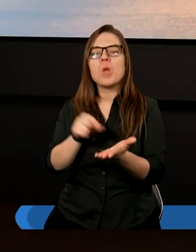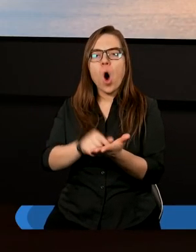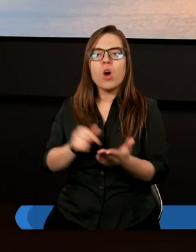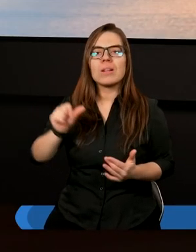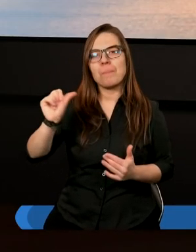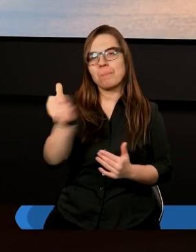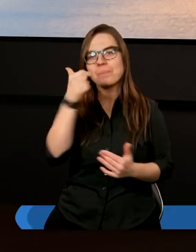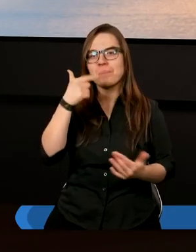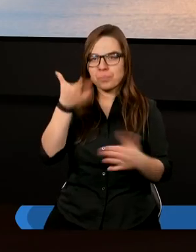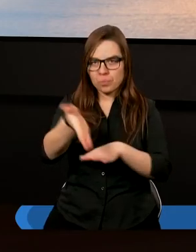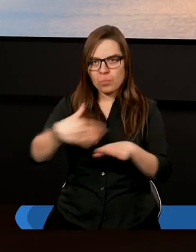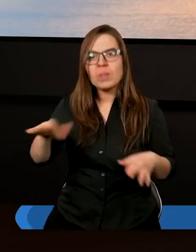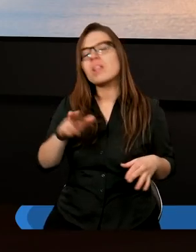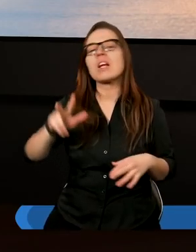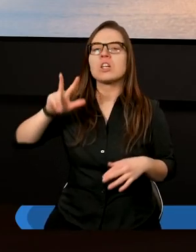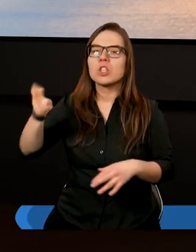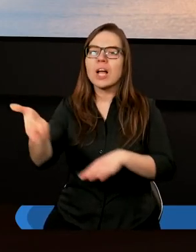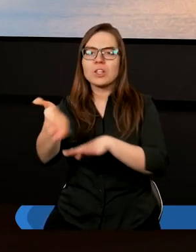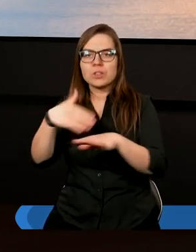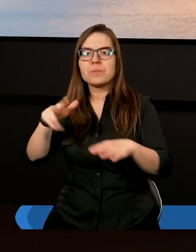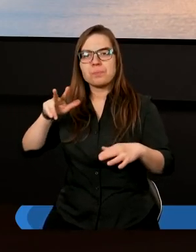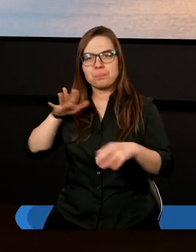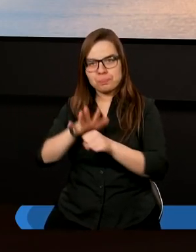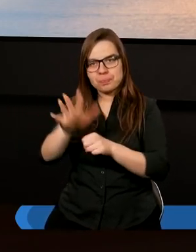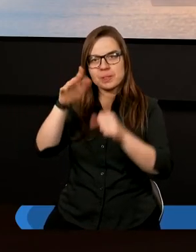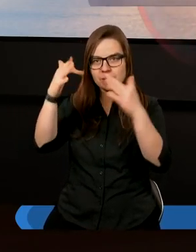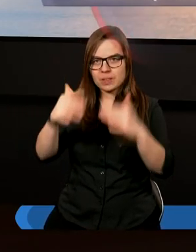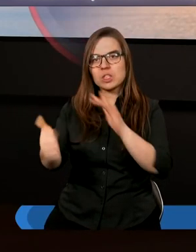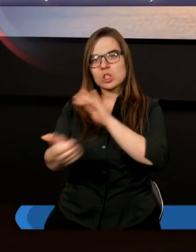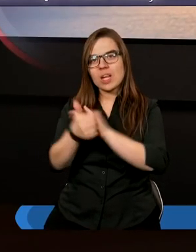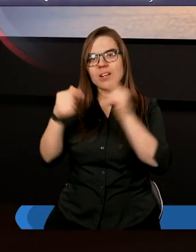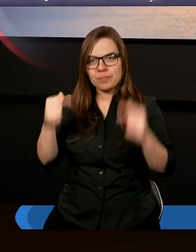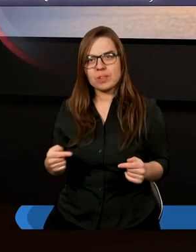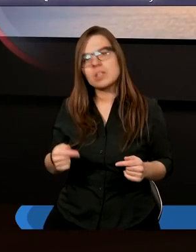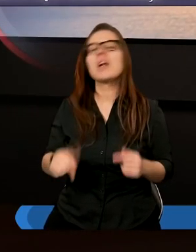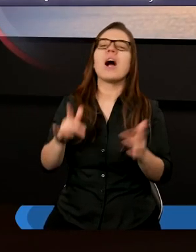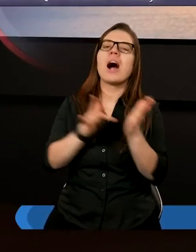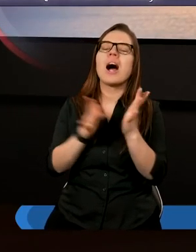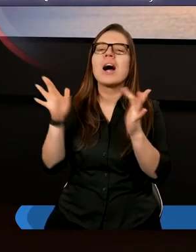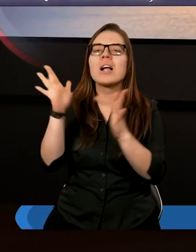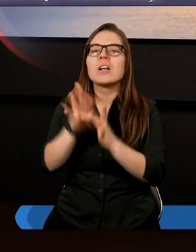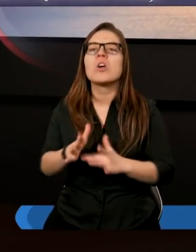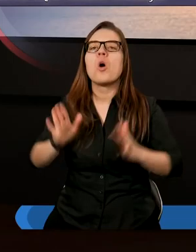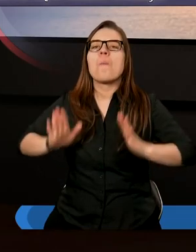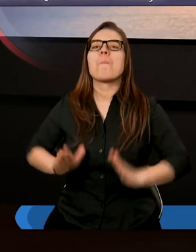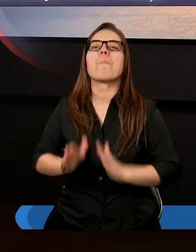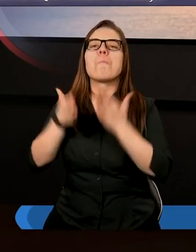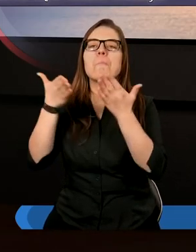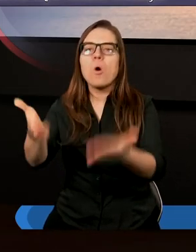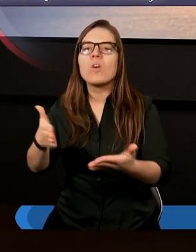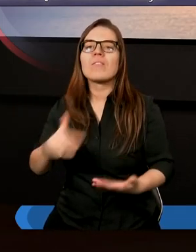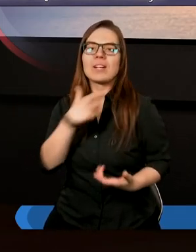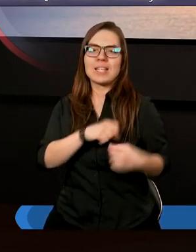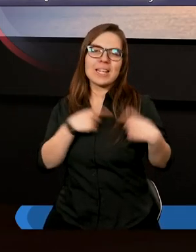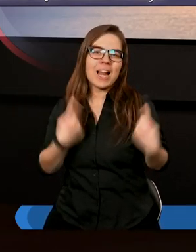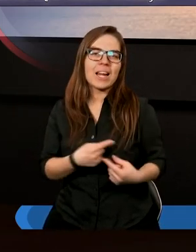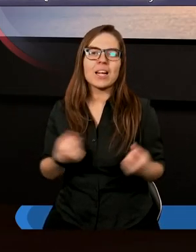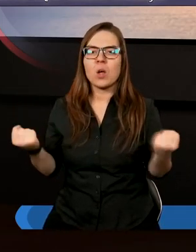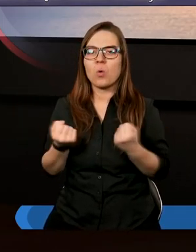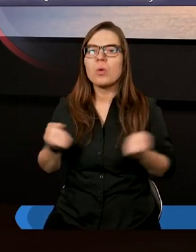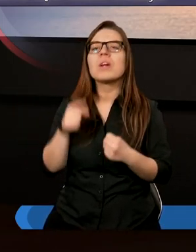rozdziału, trzeci rozdział, piętnasty po szesnasty wiersz. Chrystusa poświęcajcie w sercach